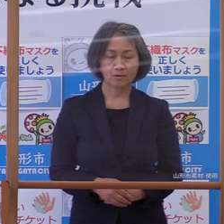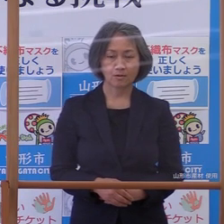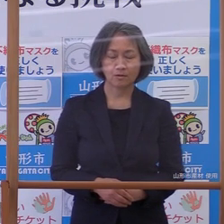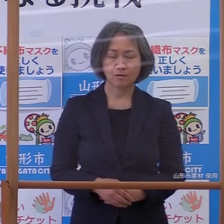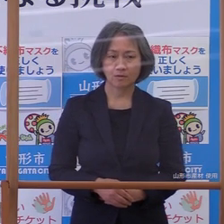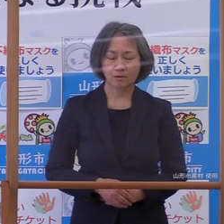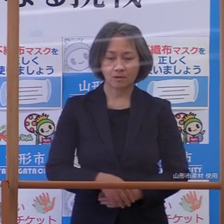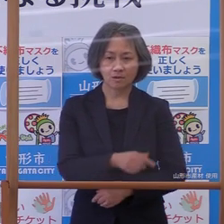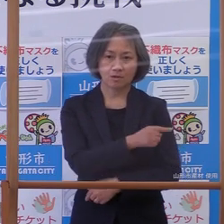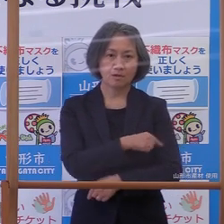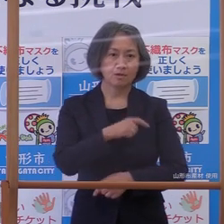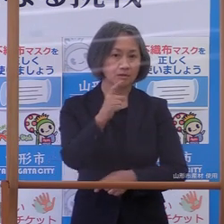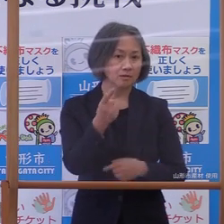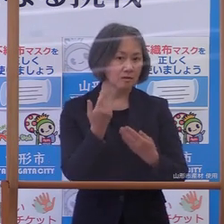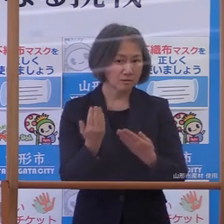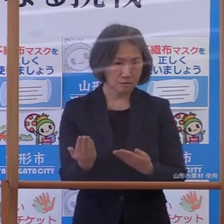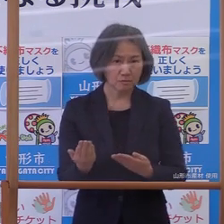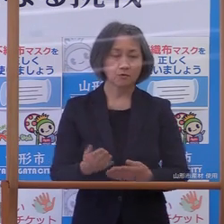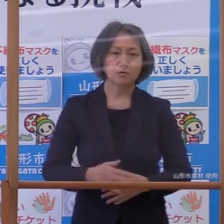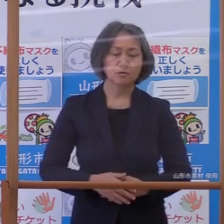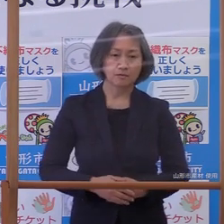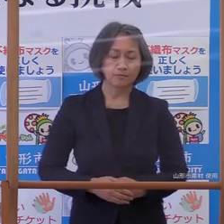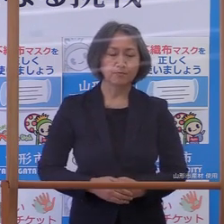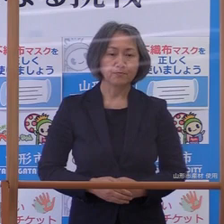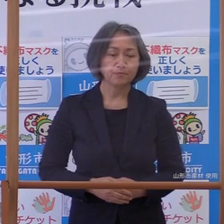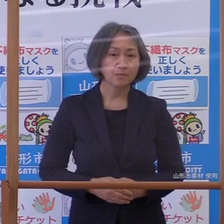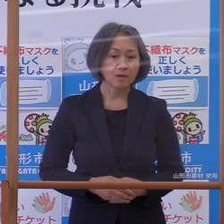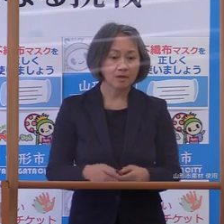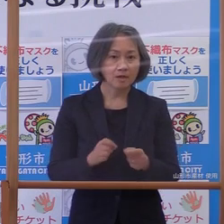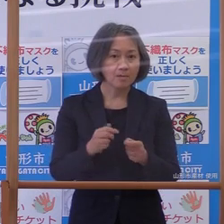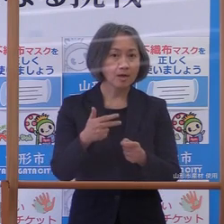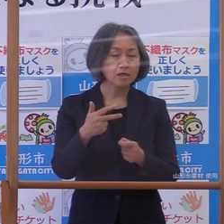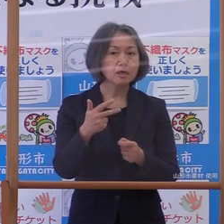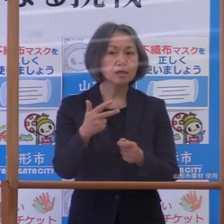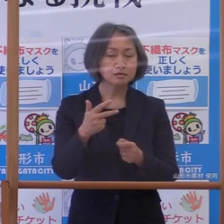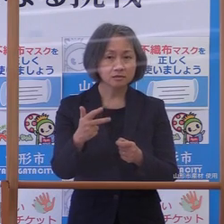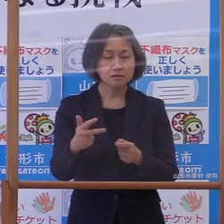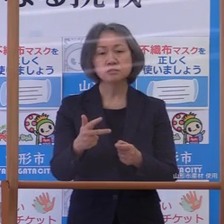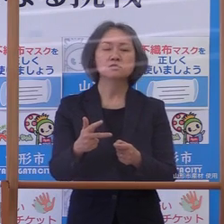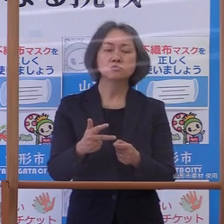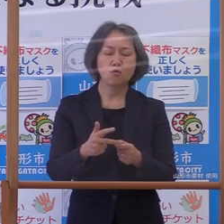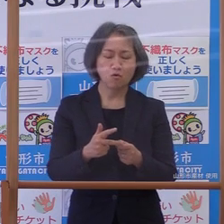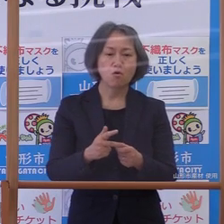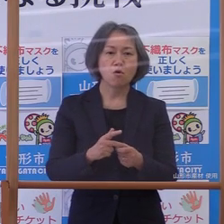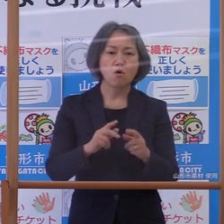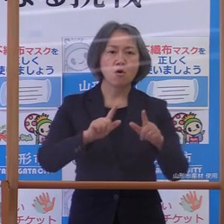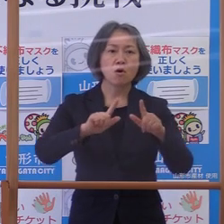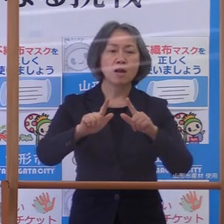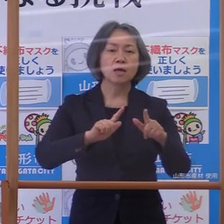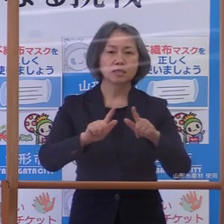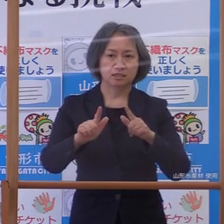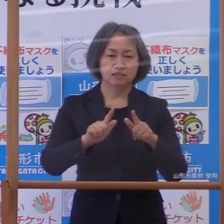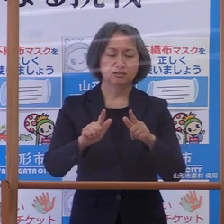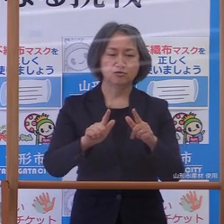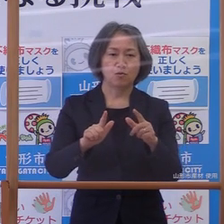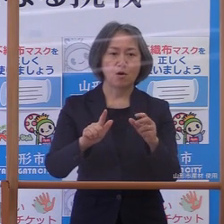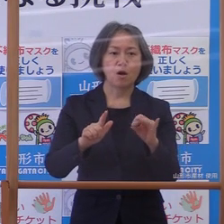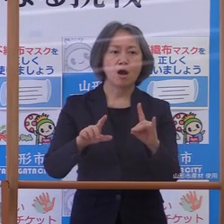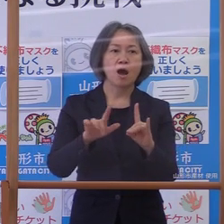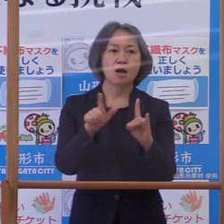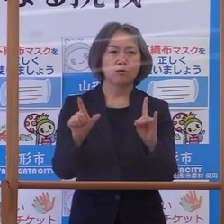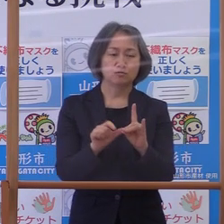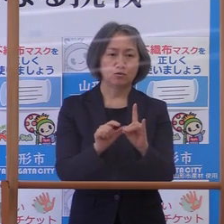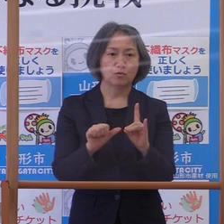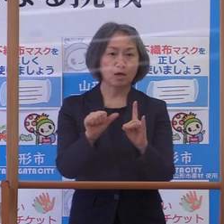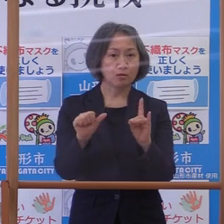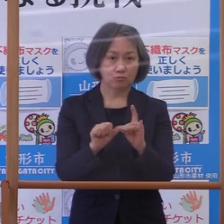幹事社の時事通信です。よろしくお願いいたします。山形市の LINE 公式アカウントのリニューアルについてお伺いいたします。今